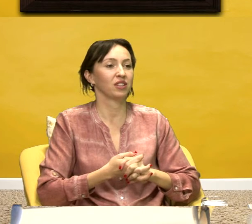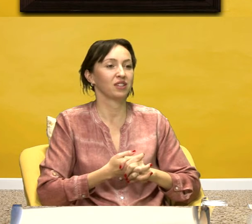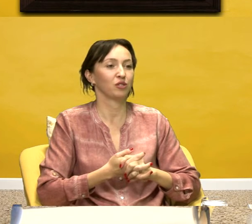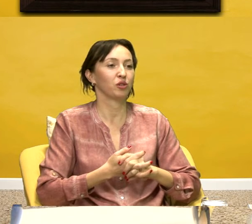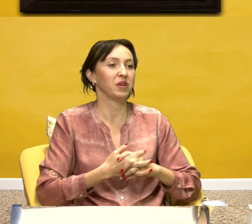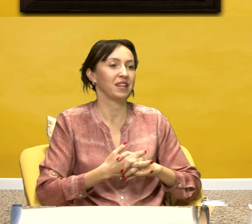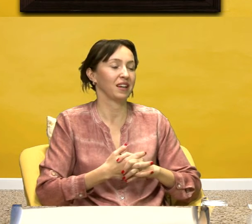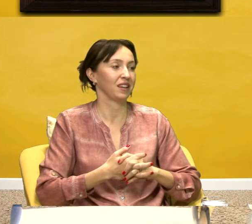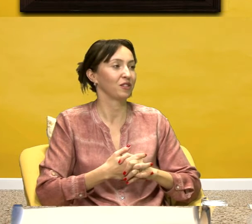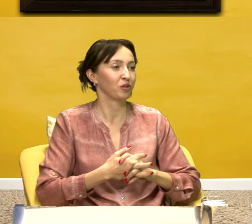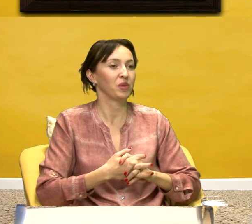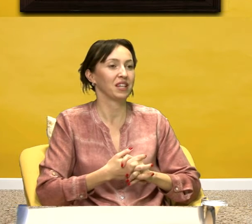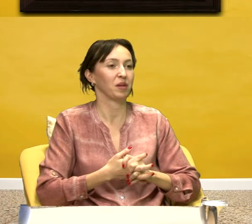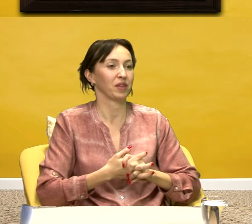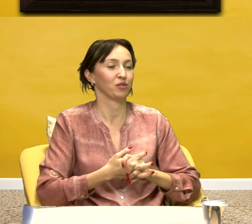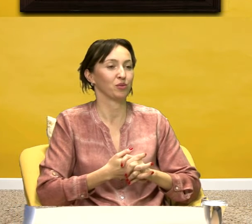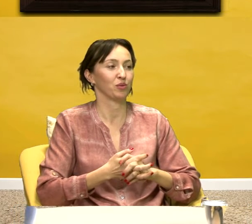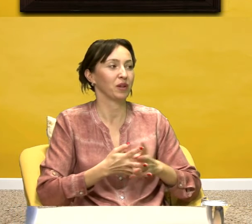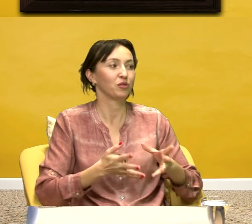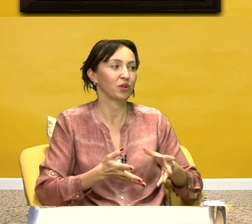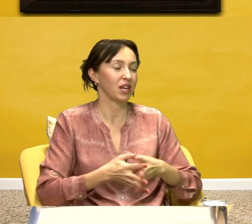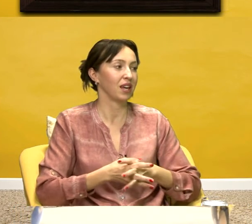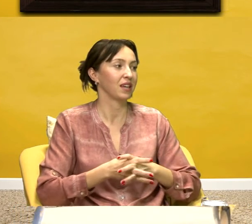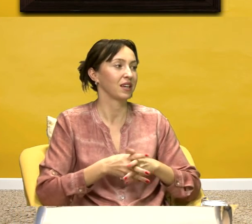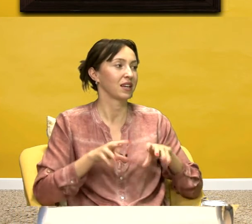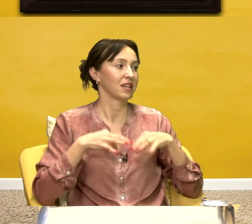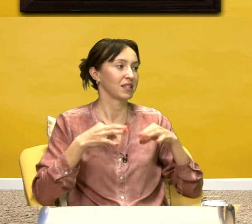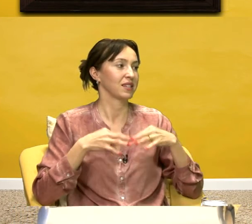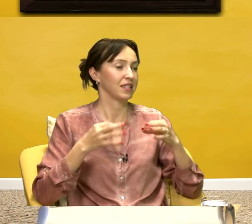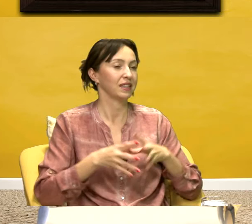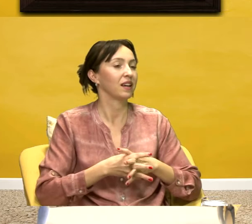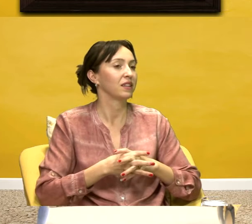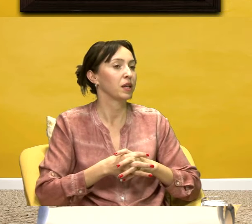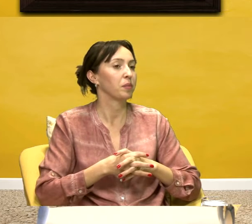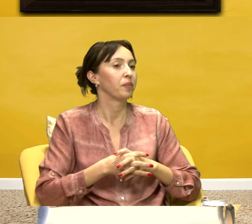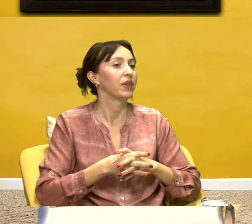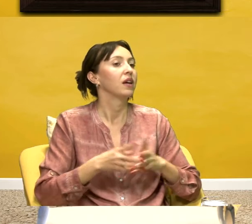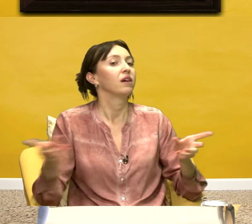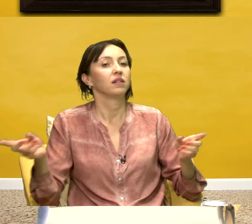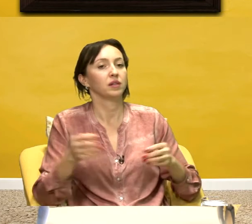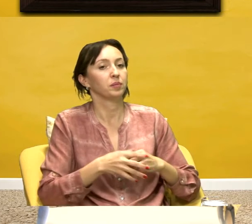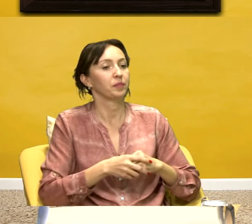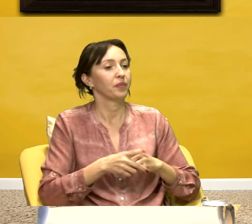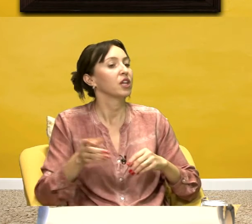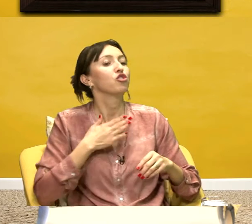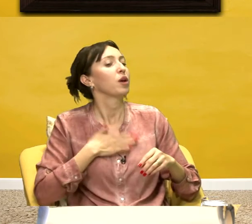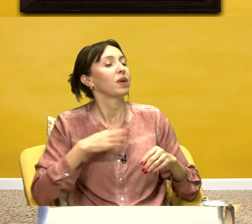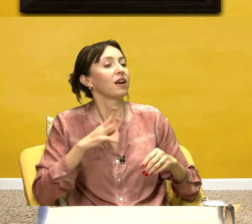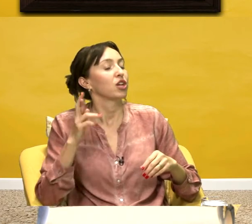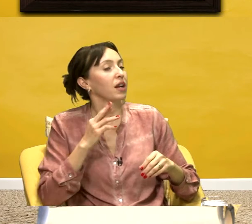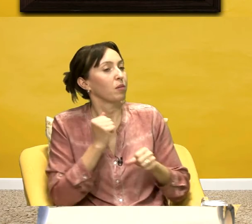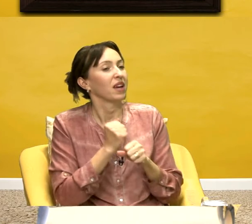își dorește tot binele, tot binele Ce pentru inclinație are ei, Rebecca? sănătate.